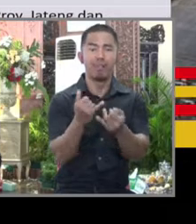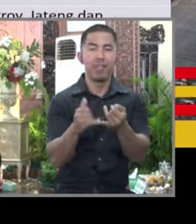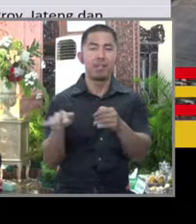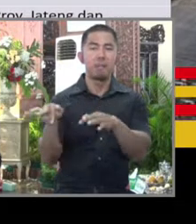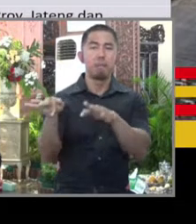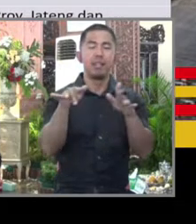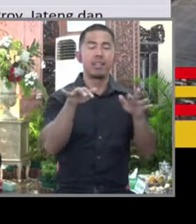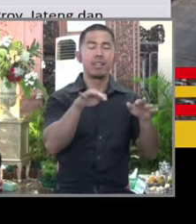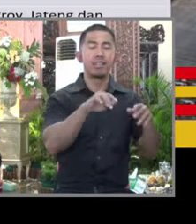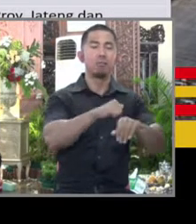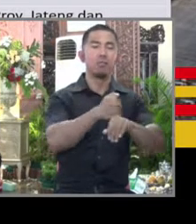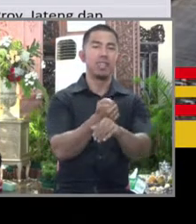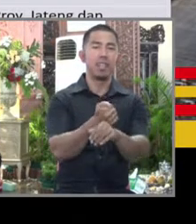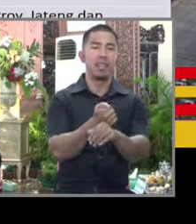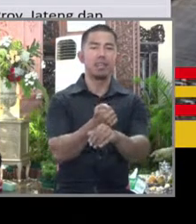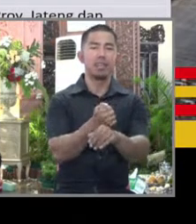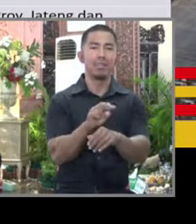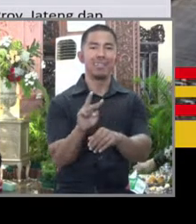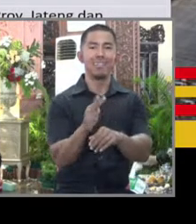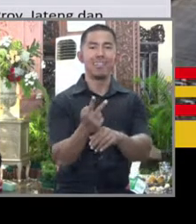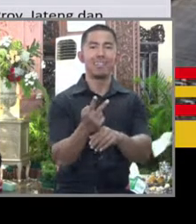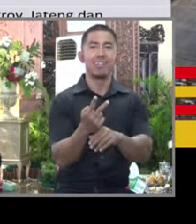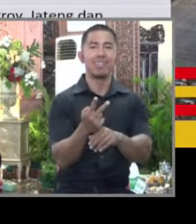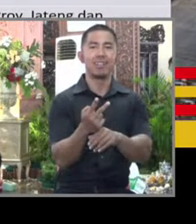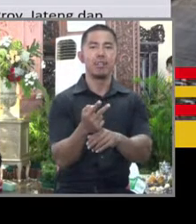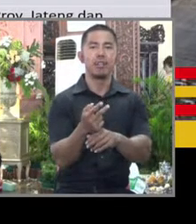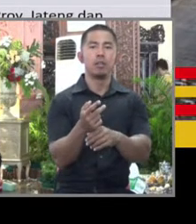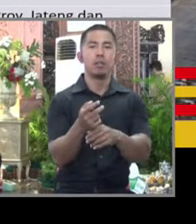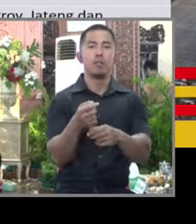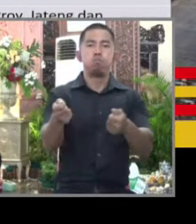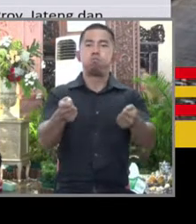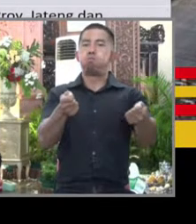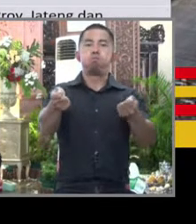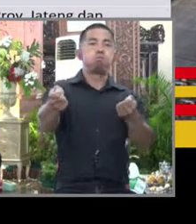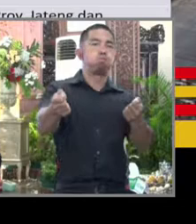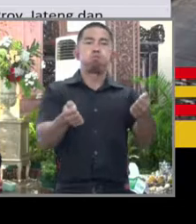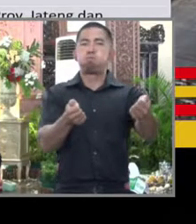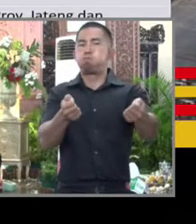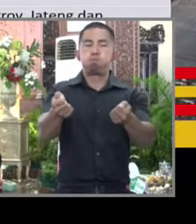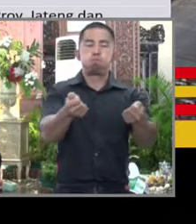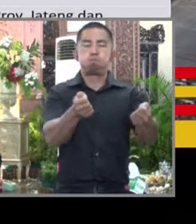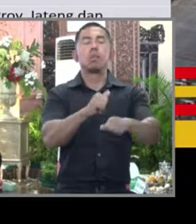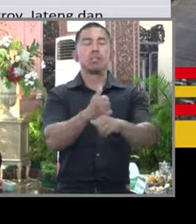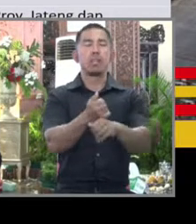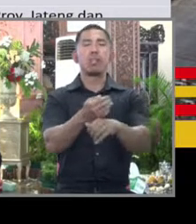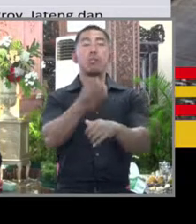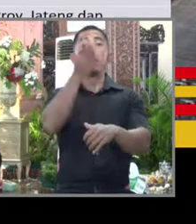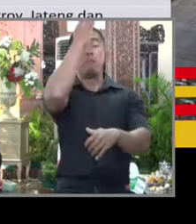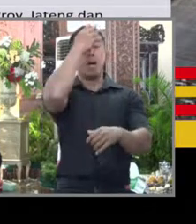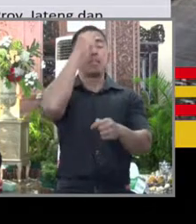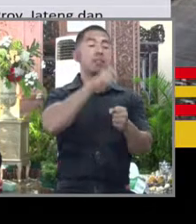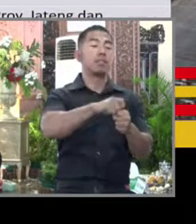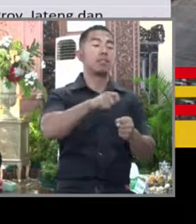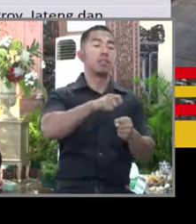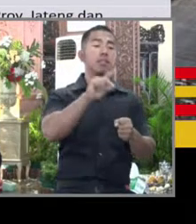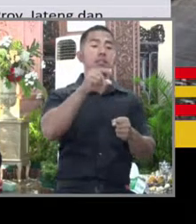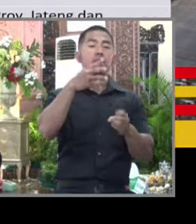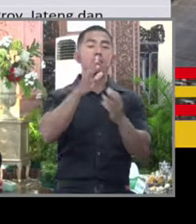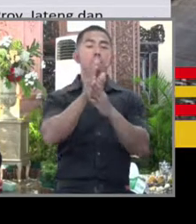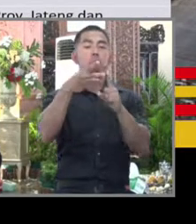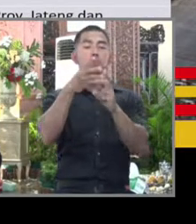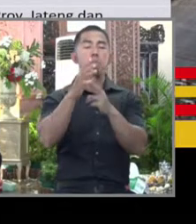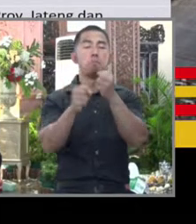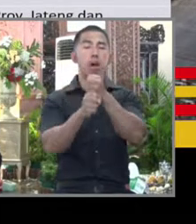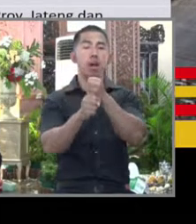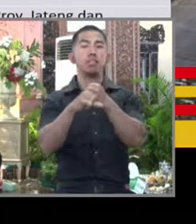menggunakan Apa itu tronton Pak Lebih tronton nya Pak Bupati Rembang ini semuanya itu kan galian C